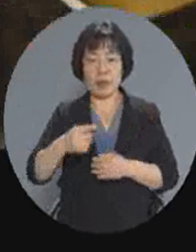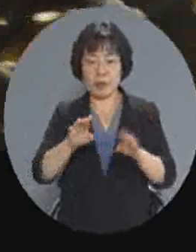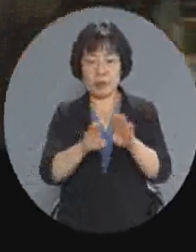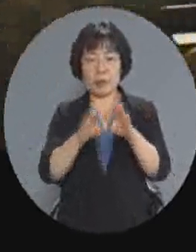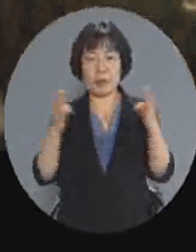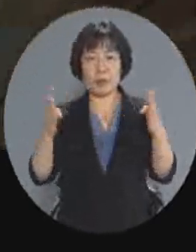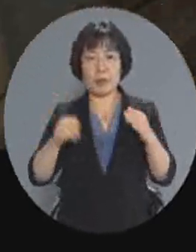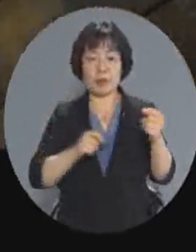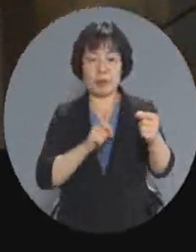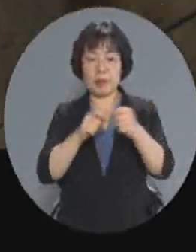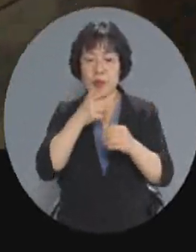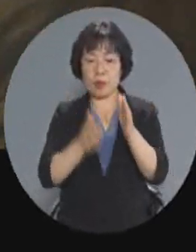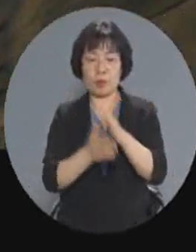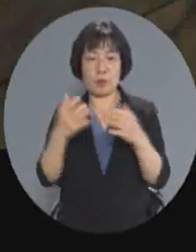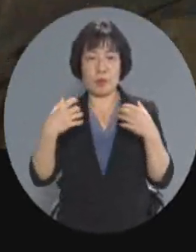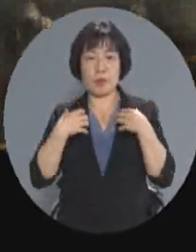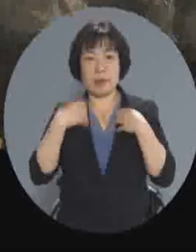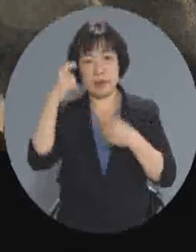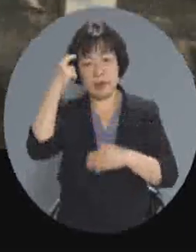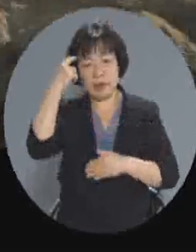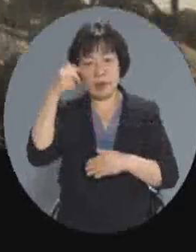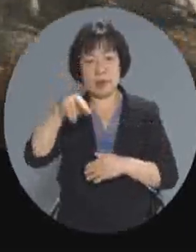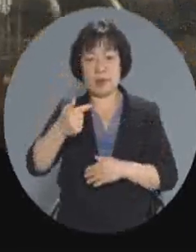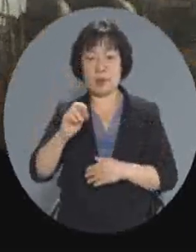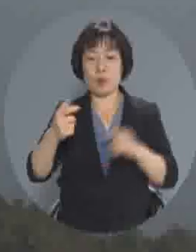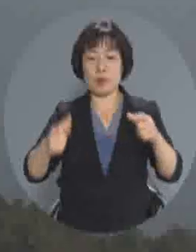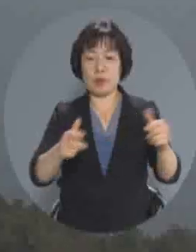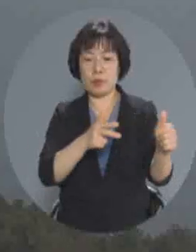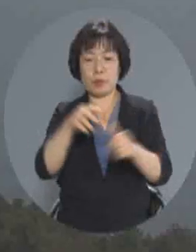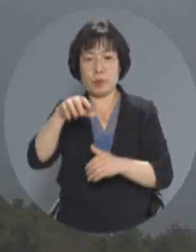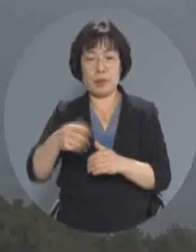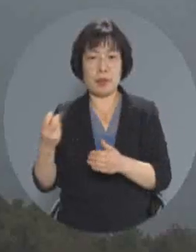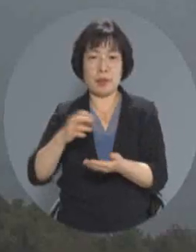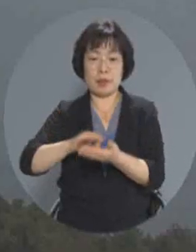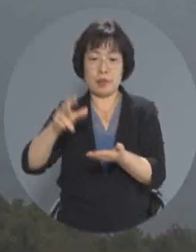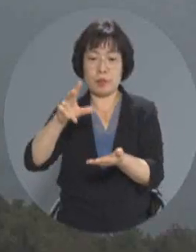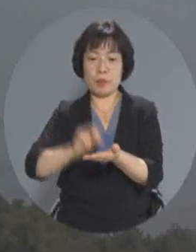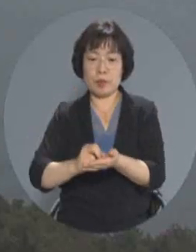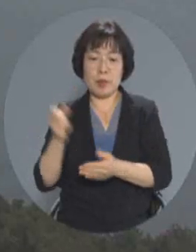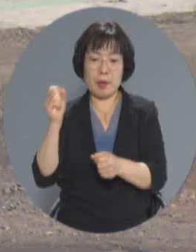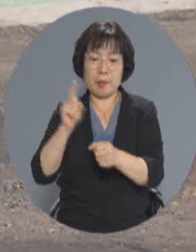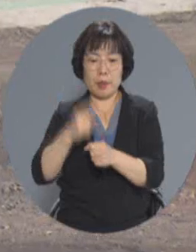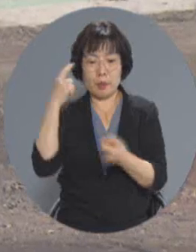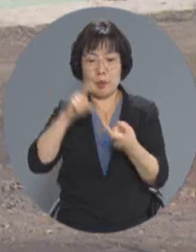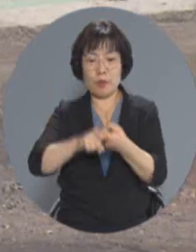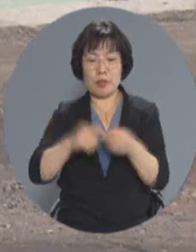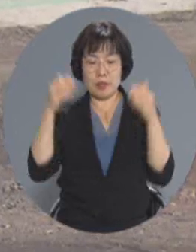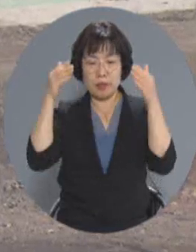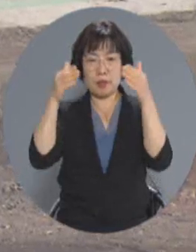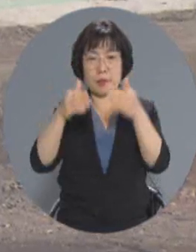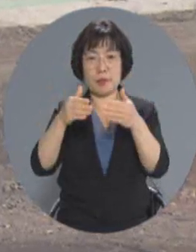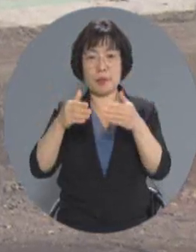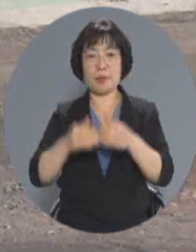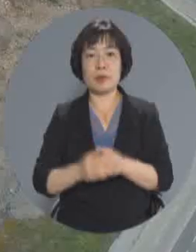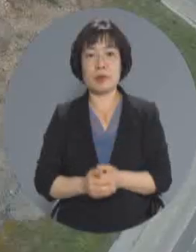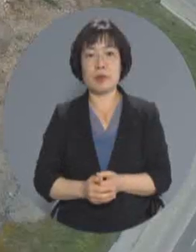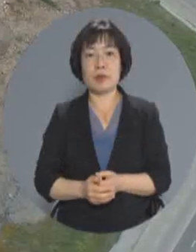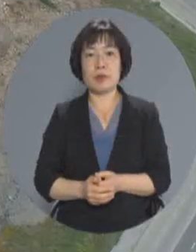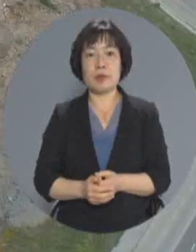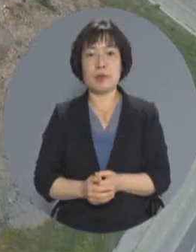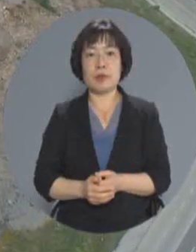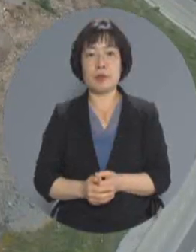앞두고 여수시가 구상하는 진모지구 촬영장 사후 활용에 벌써부터 관심이 쏠리고 있습니다. MBC